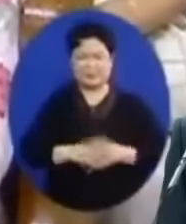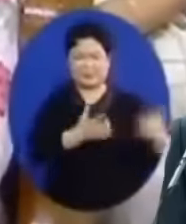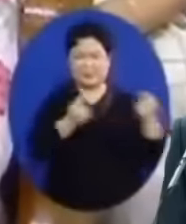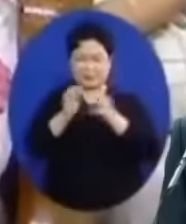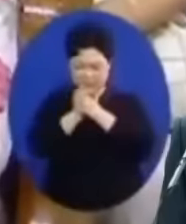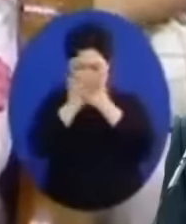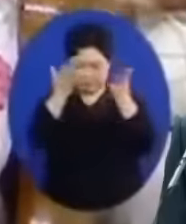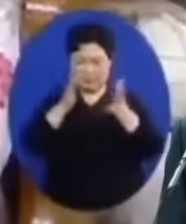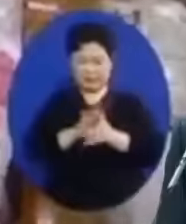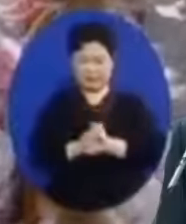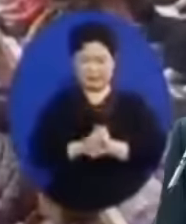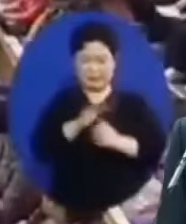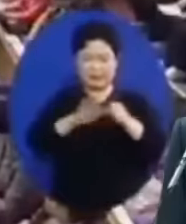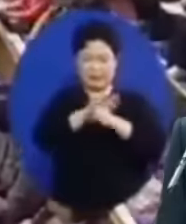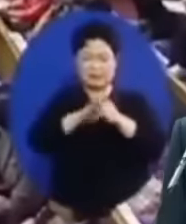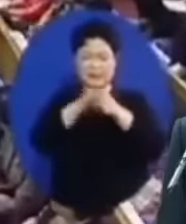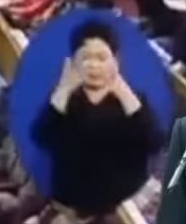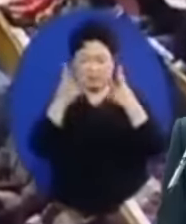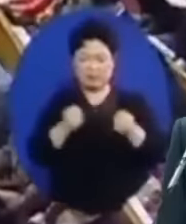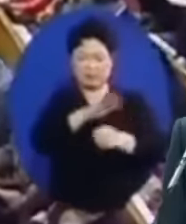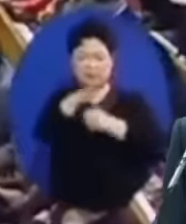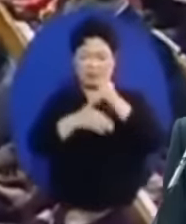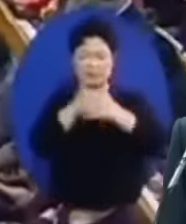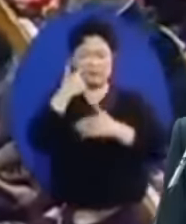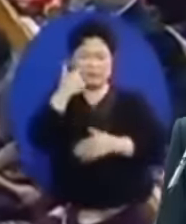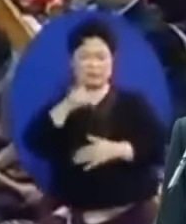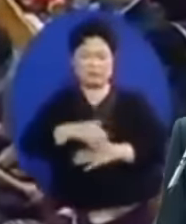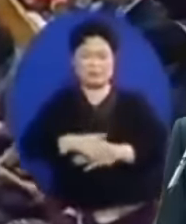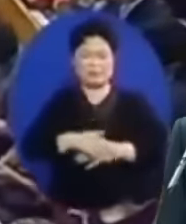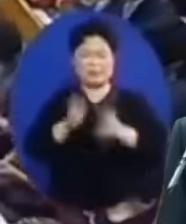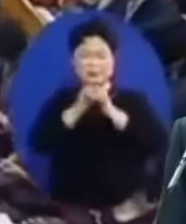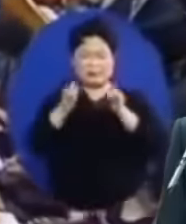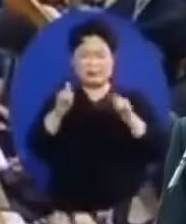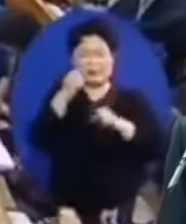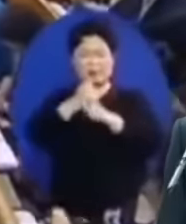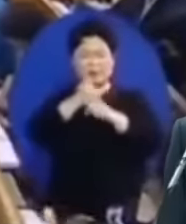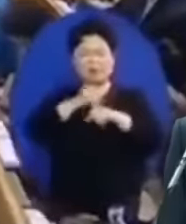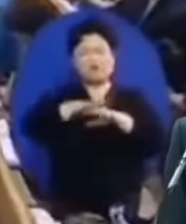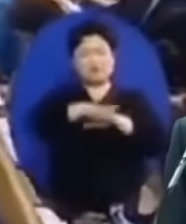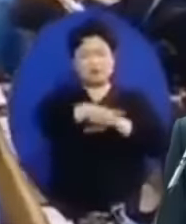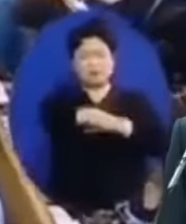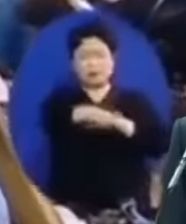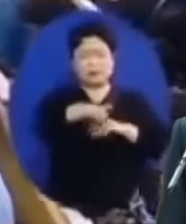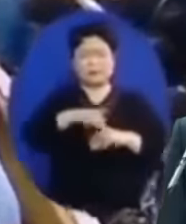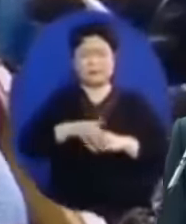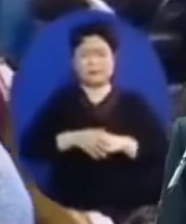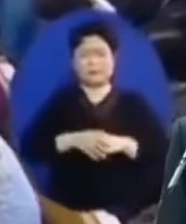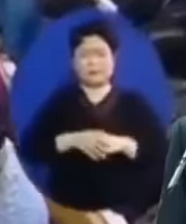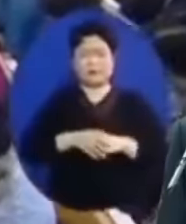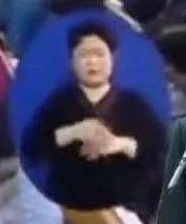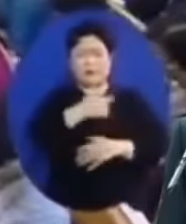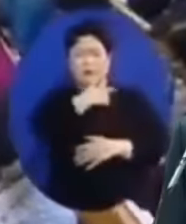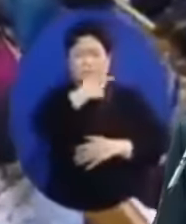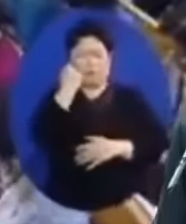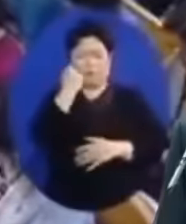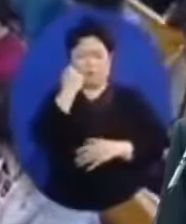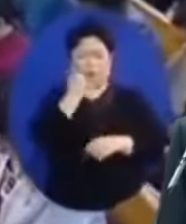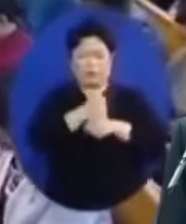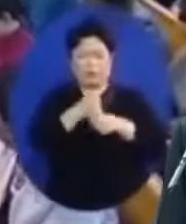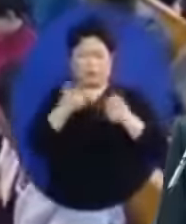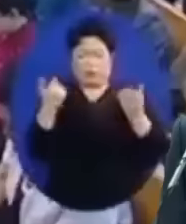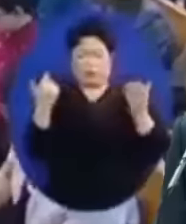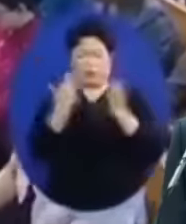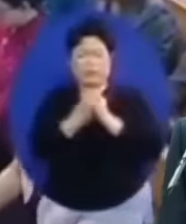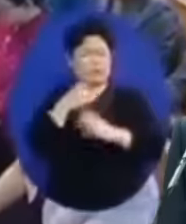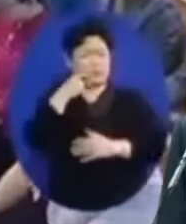같이 기도드리겠습니다. 사랑이 많으신 우리 아버지 하나님, 인간이 만든 주인은 불완전하게 짝이 없습니다.